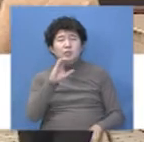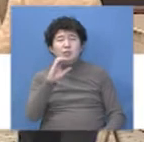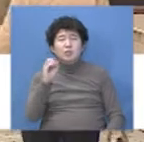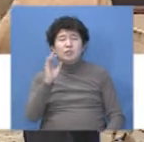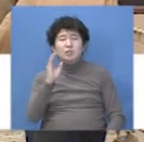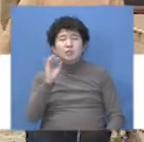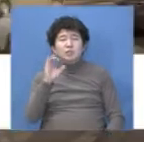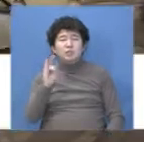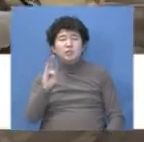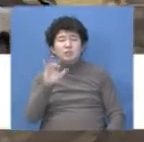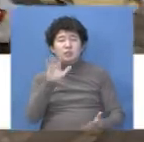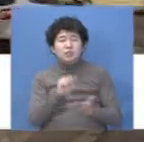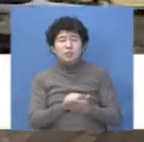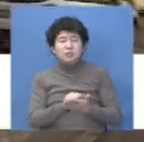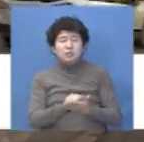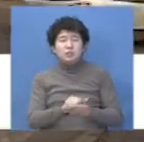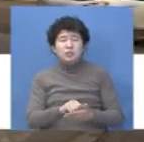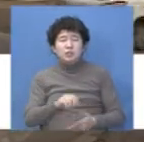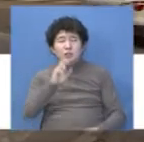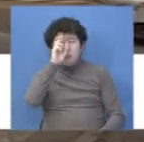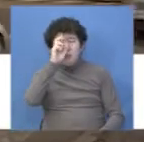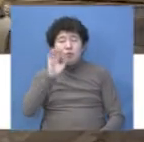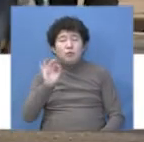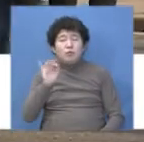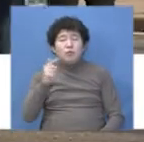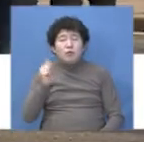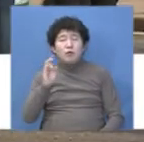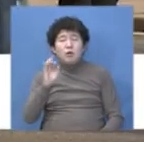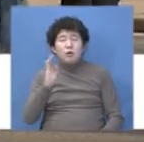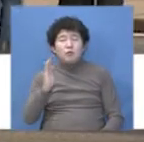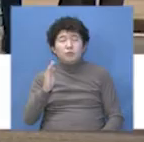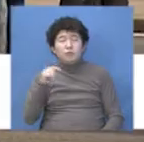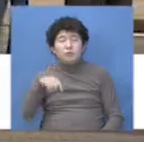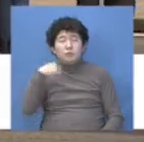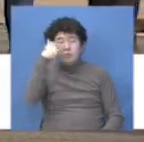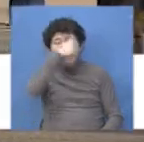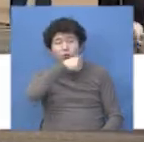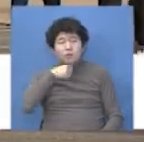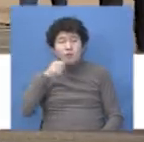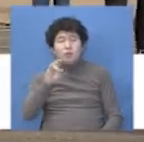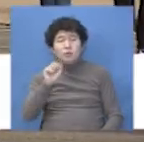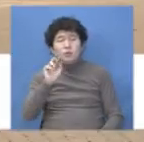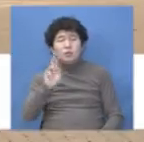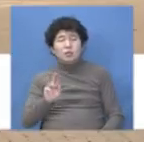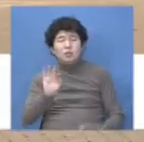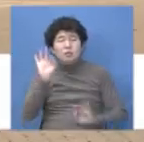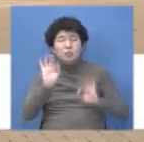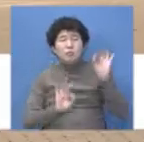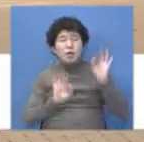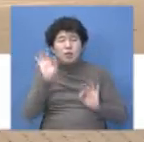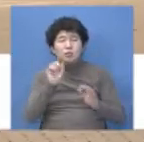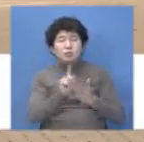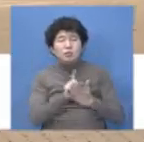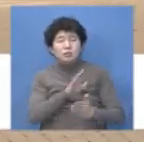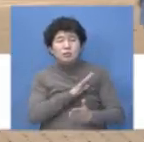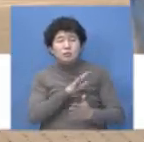занятости с полной интеграцией систем госорганов, сказал глава. В текущем году в рамках реализации национальных проектов должно быть создано